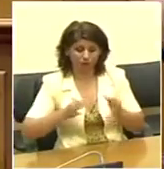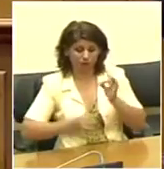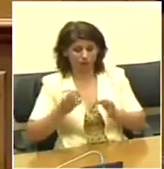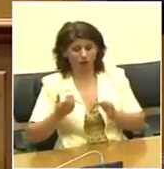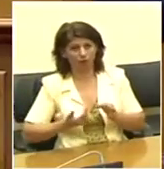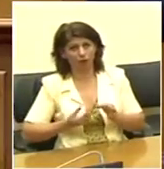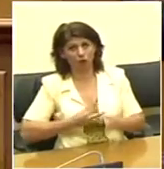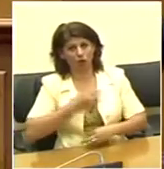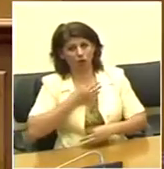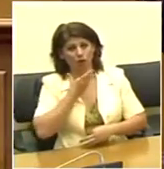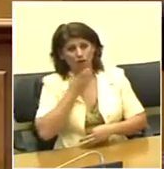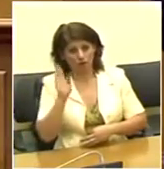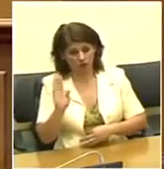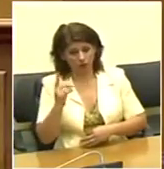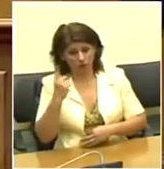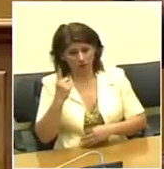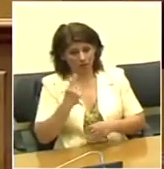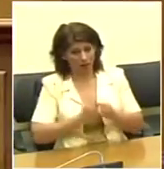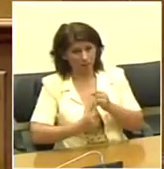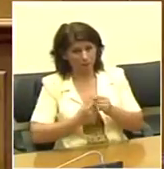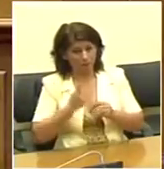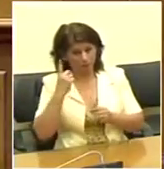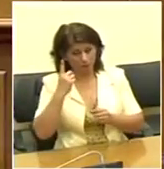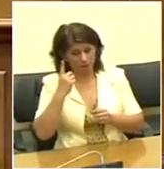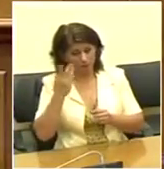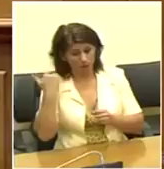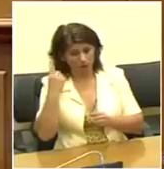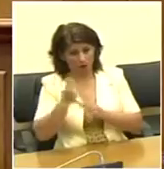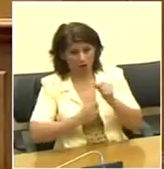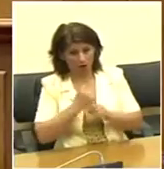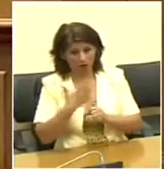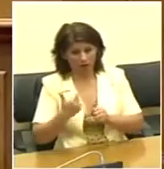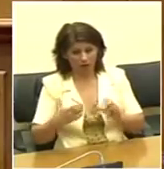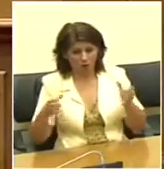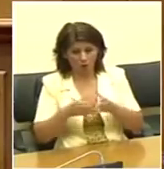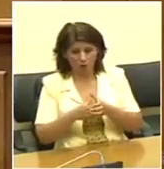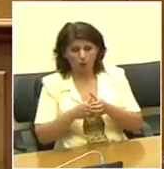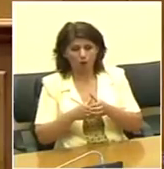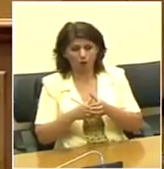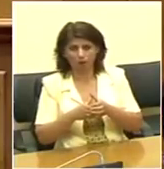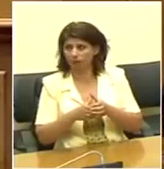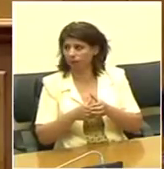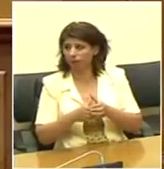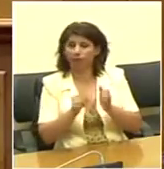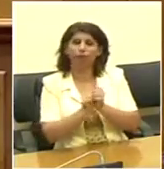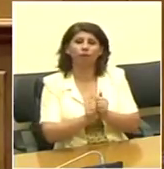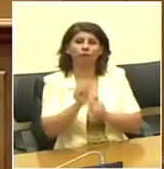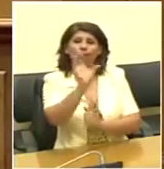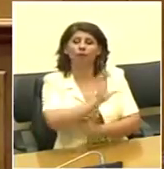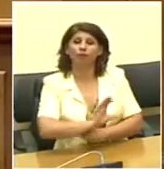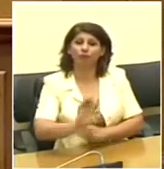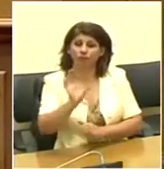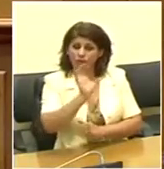ένα χρόνο να υπάρξει ένα μπλοκ αυτών των δυνάμεων του φιλοευρωπαϊκού,